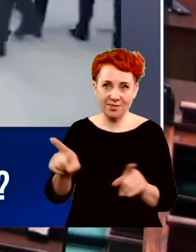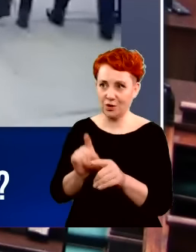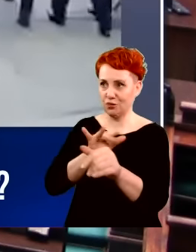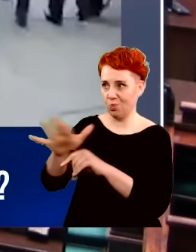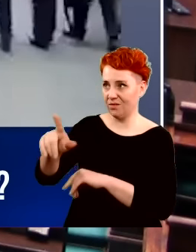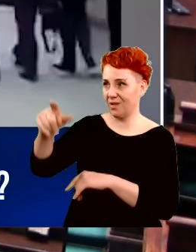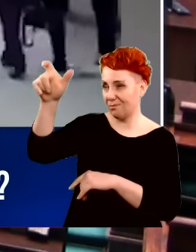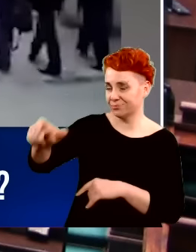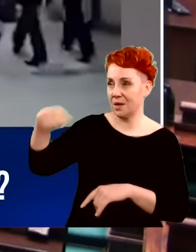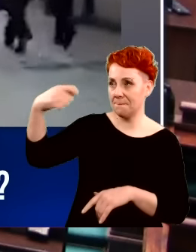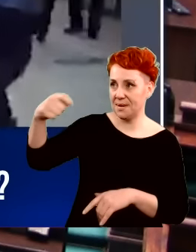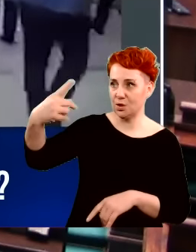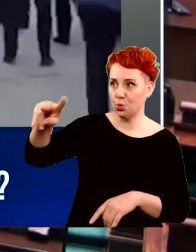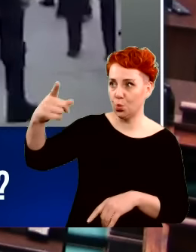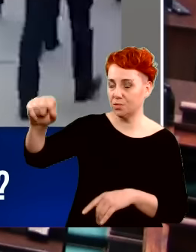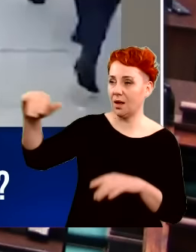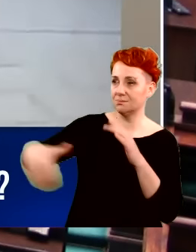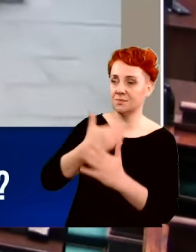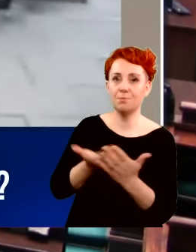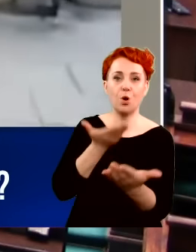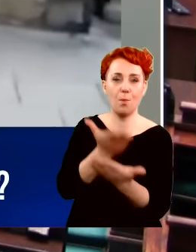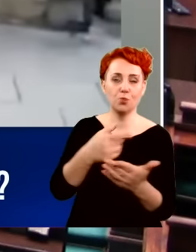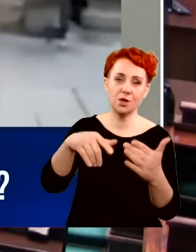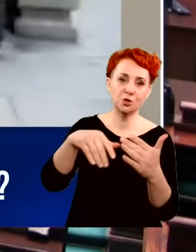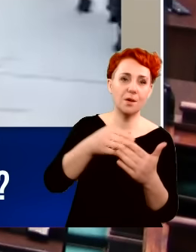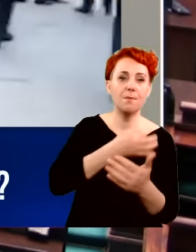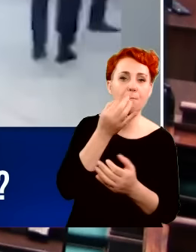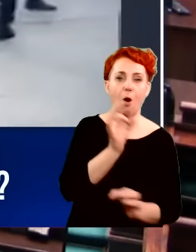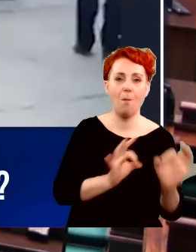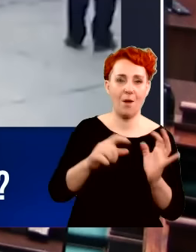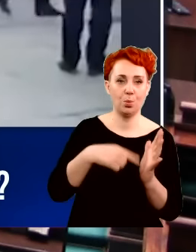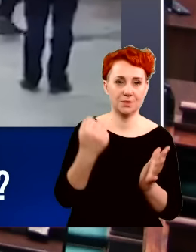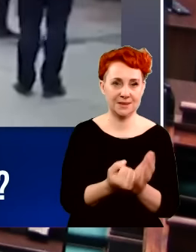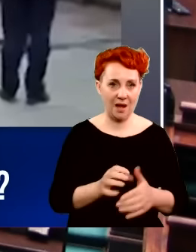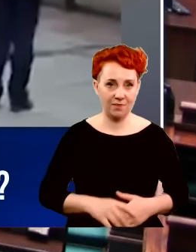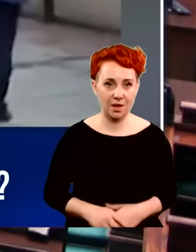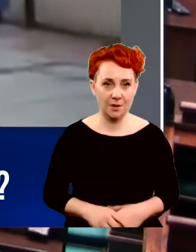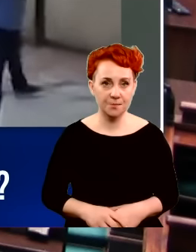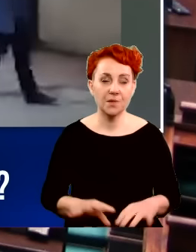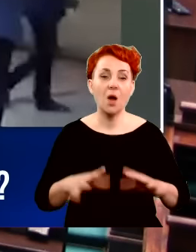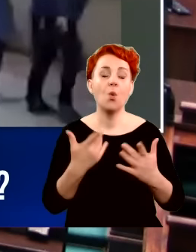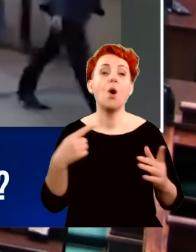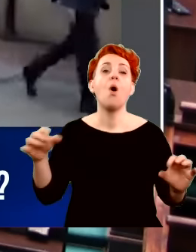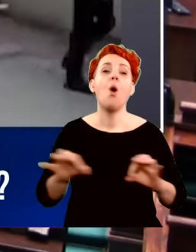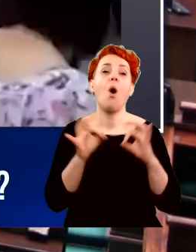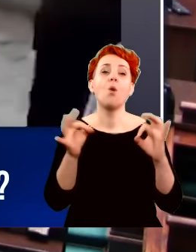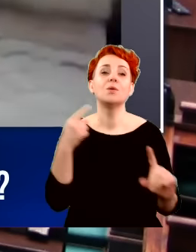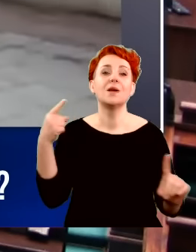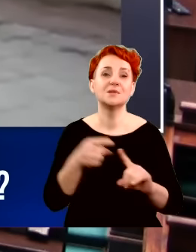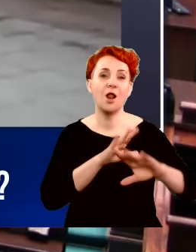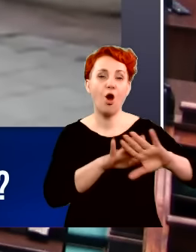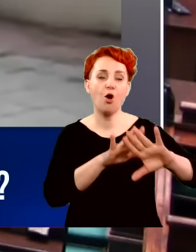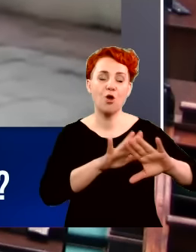Duda zaproponował nowelizację tej ustawy i ono również zmierzało do ochrony praw wszystkich osób które